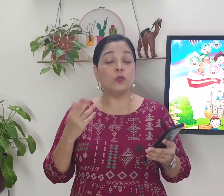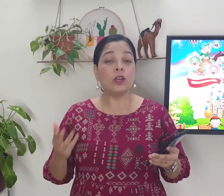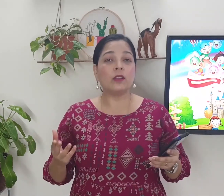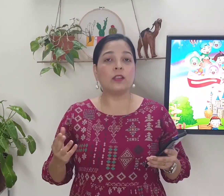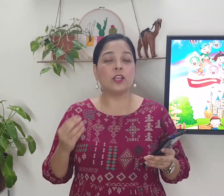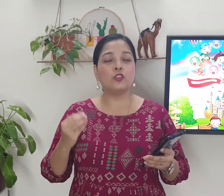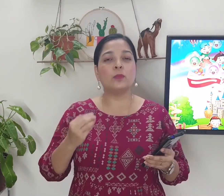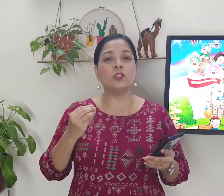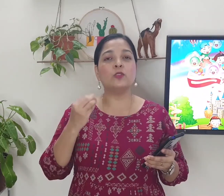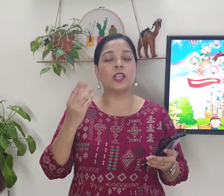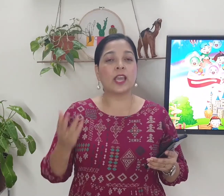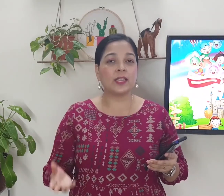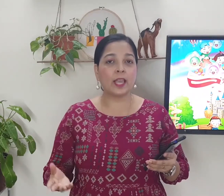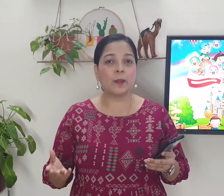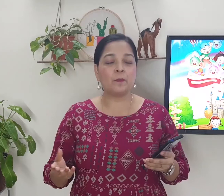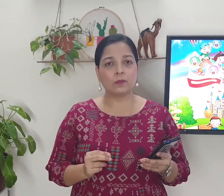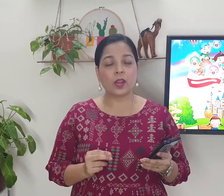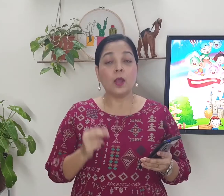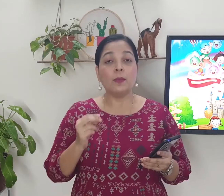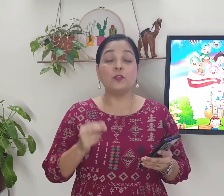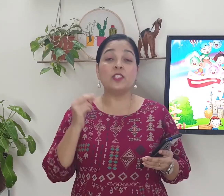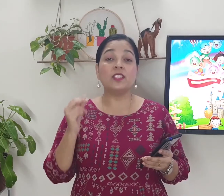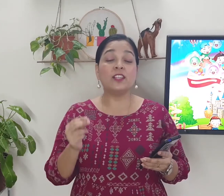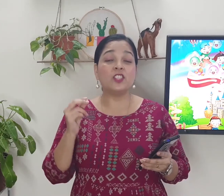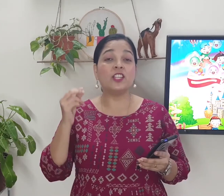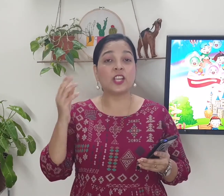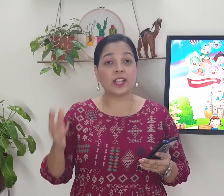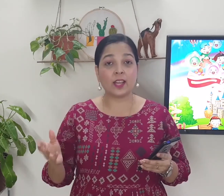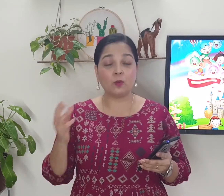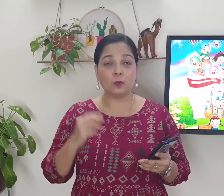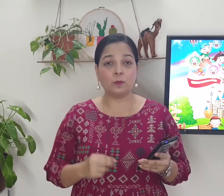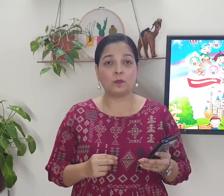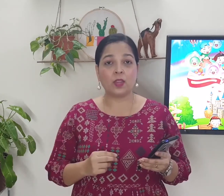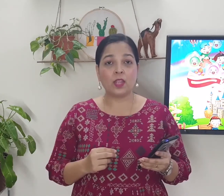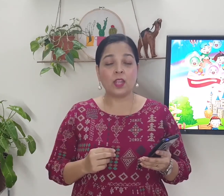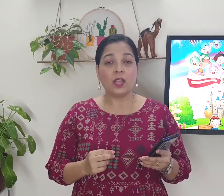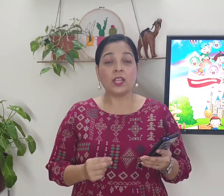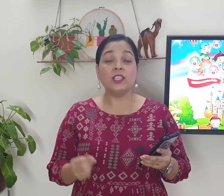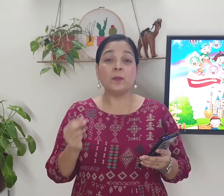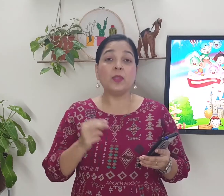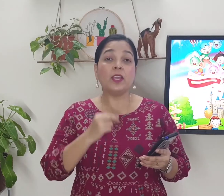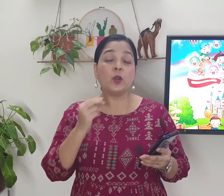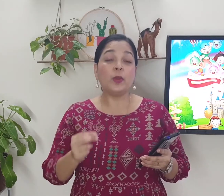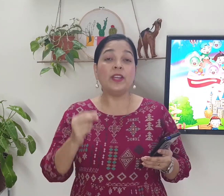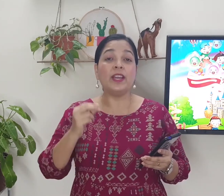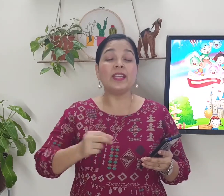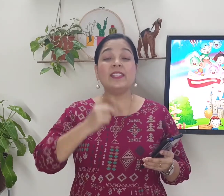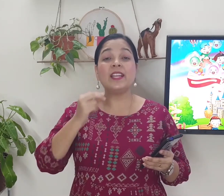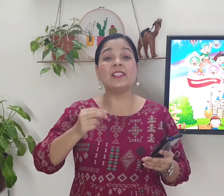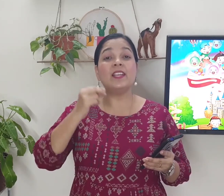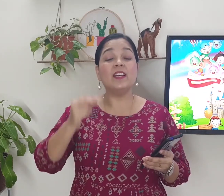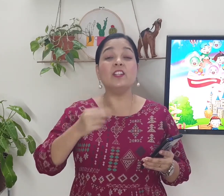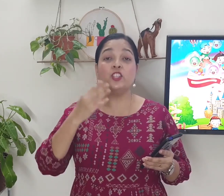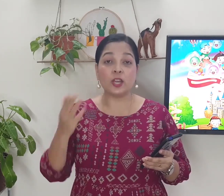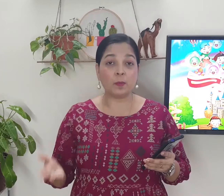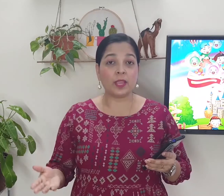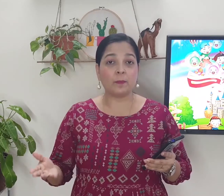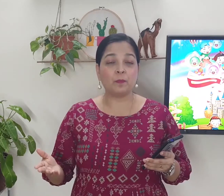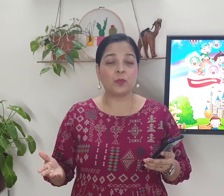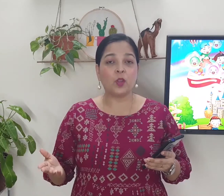हे ऐकून येशू म्हणाला, तुला खरं सांगते की प्रत्येक व्यक्ती ज्याचा तारण होत नाही तर